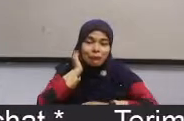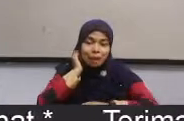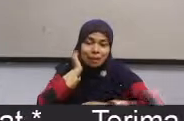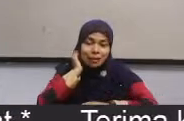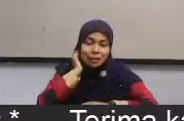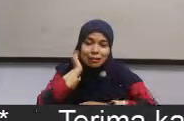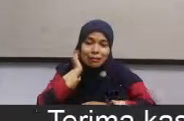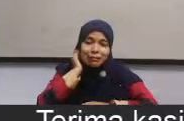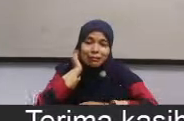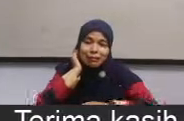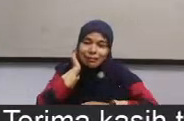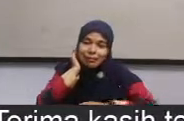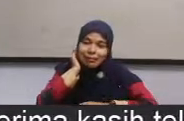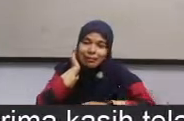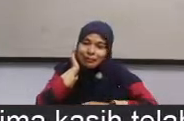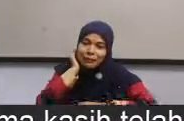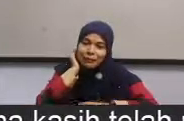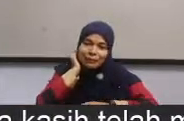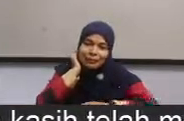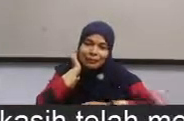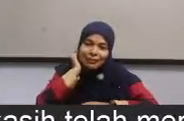bajaj tradisional